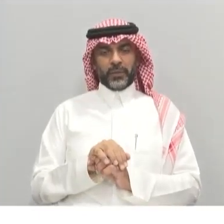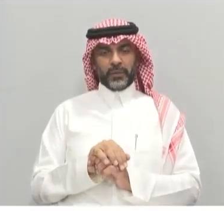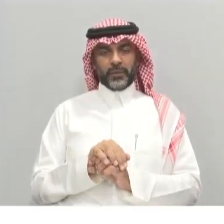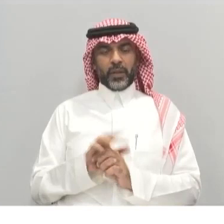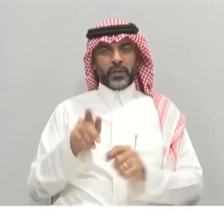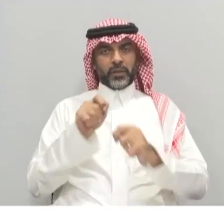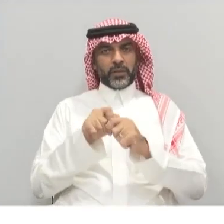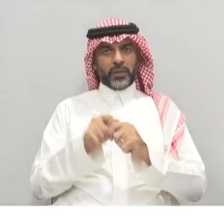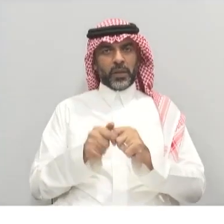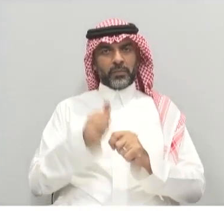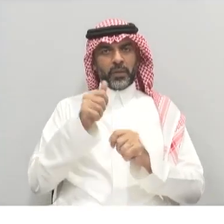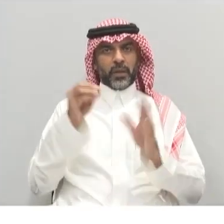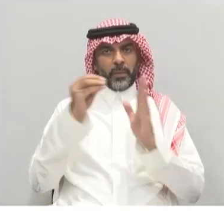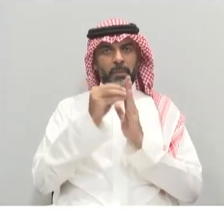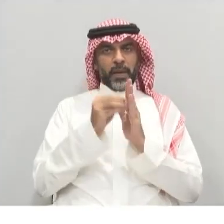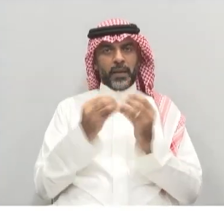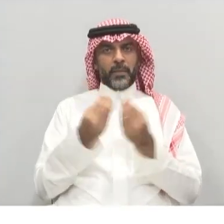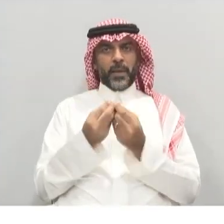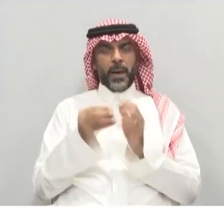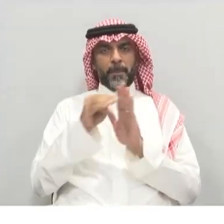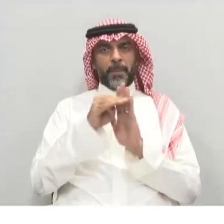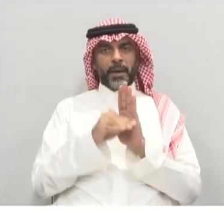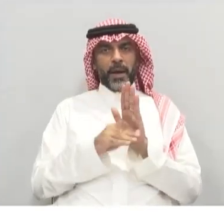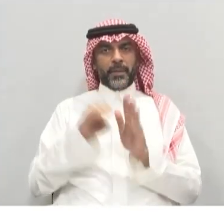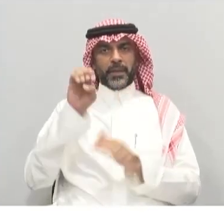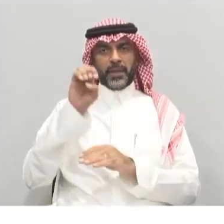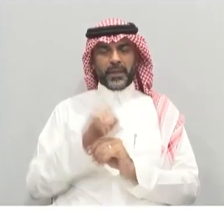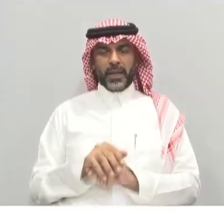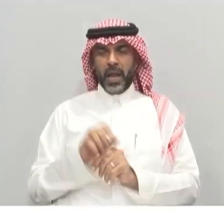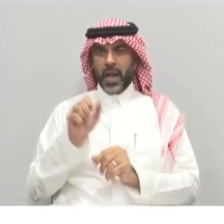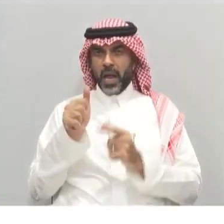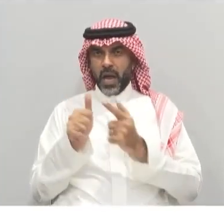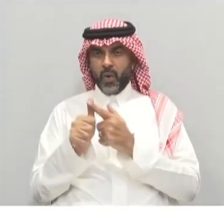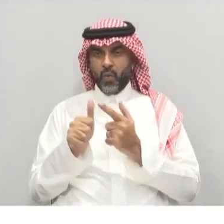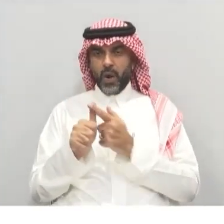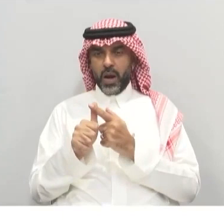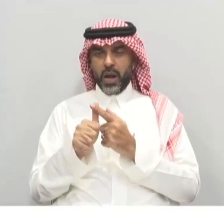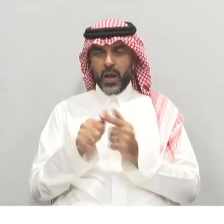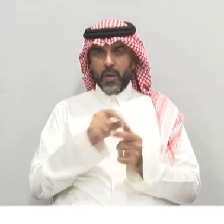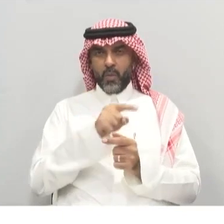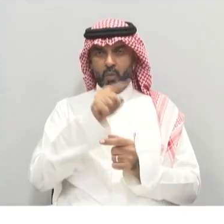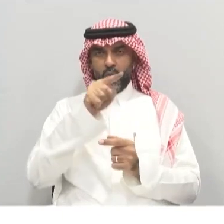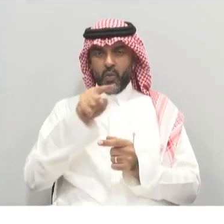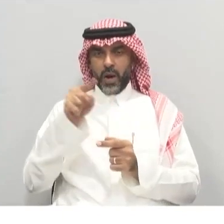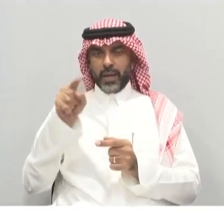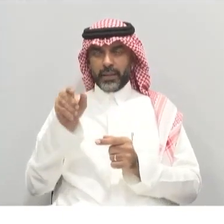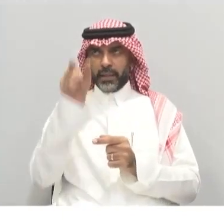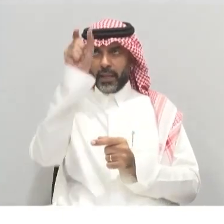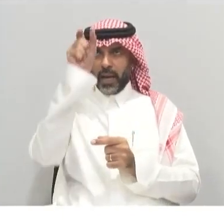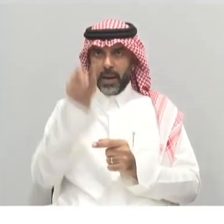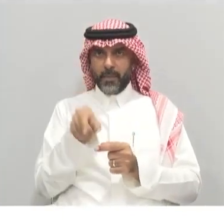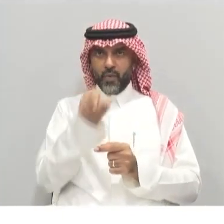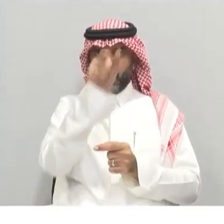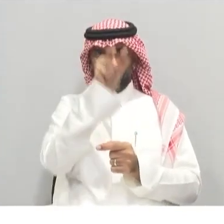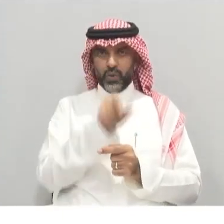باستخدام بياناتك في مايكروسوفت اكسل اولا المخطط العمودي المخطط